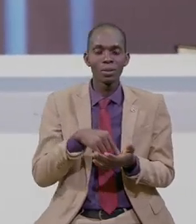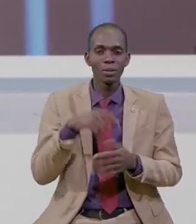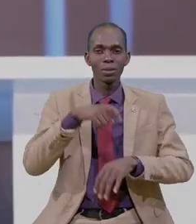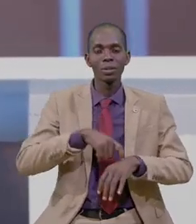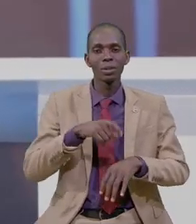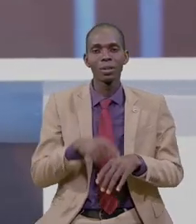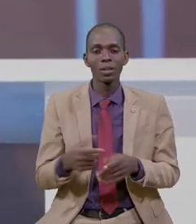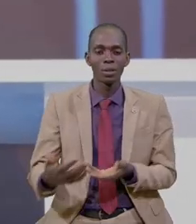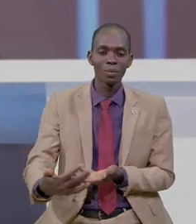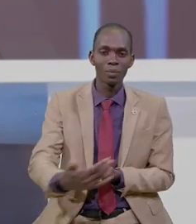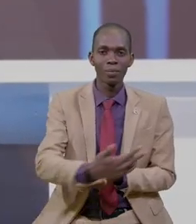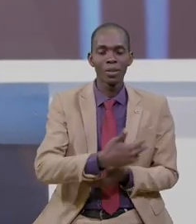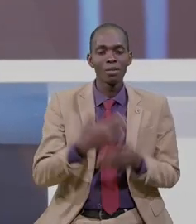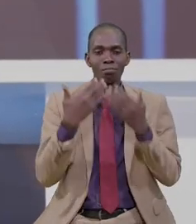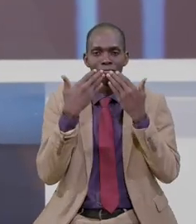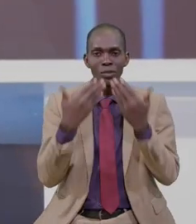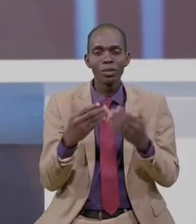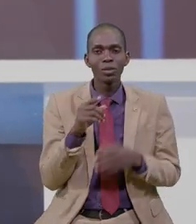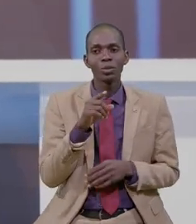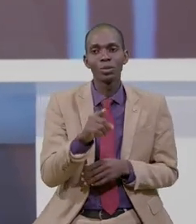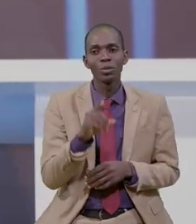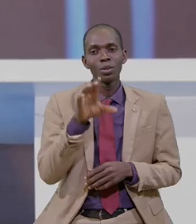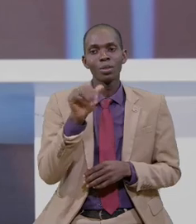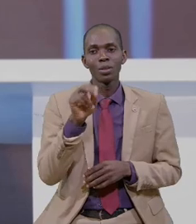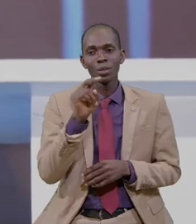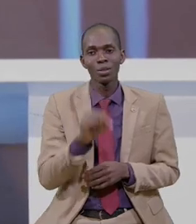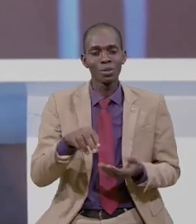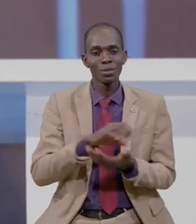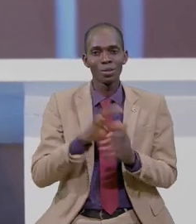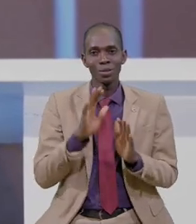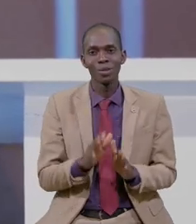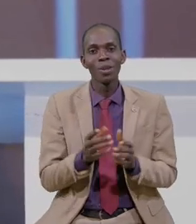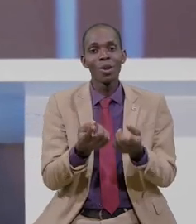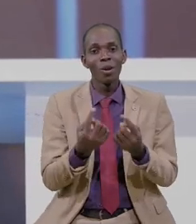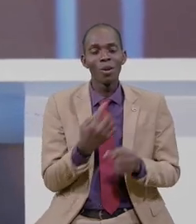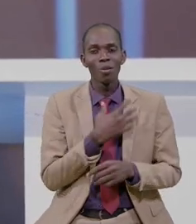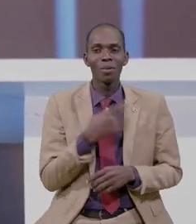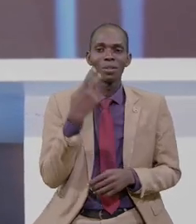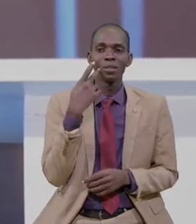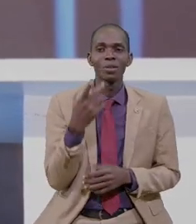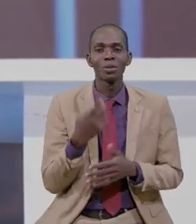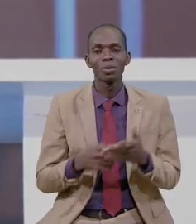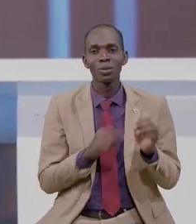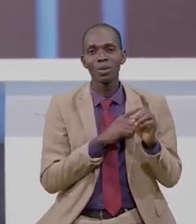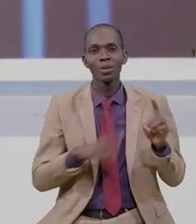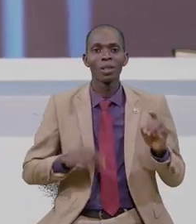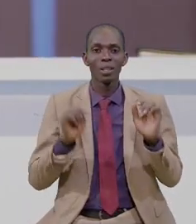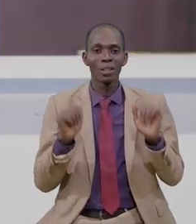temps. Merci Chorale de Cannes. Venez voir ce que le Seigneur peut